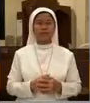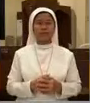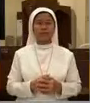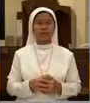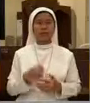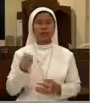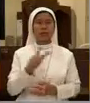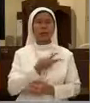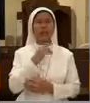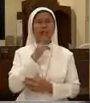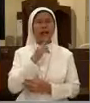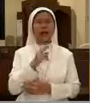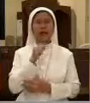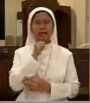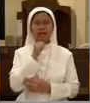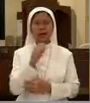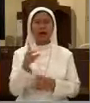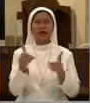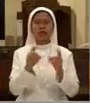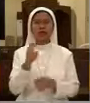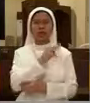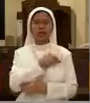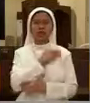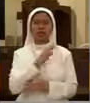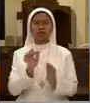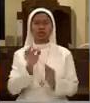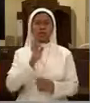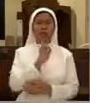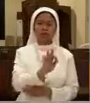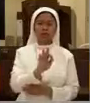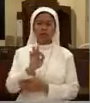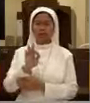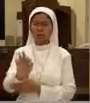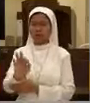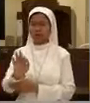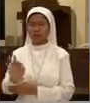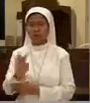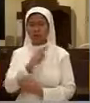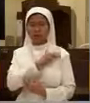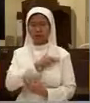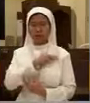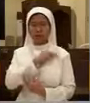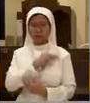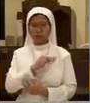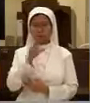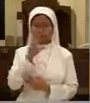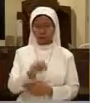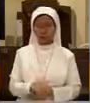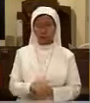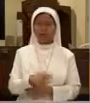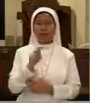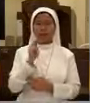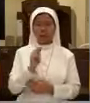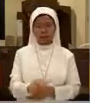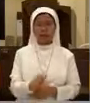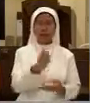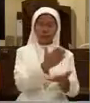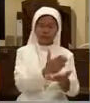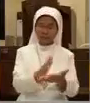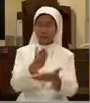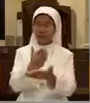Hindi tayo magmimisyon para mamilik. Magmimisyon tayo para ibahagi ang mabuting